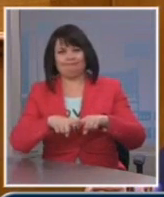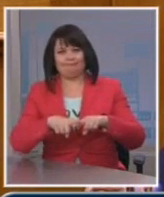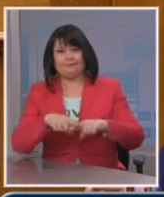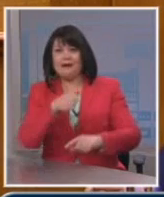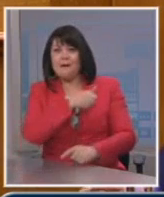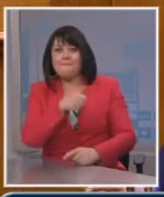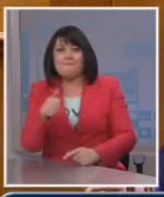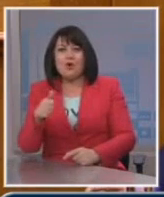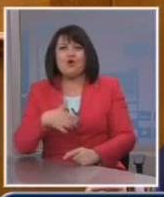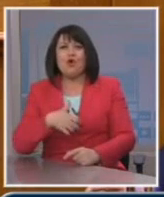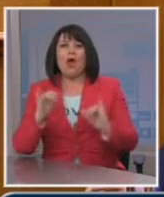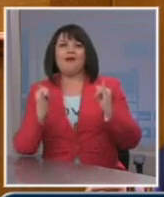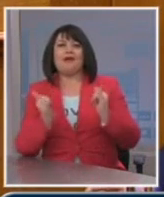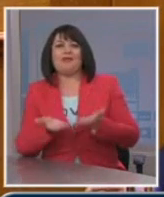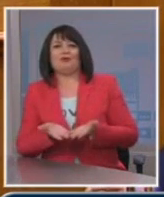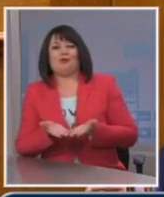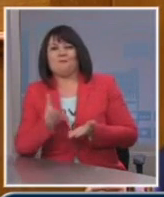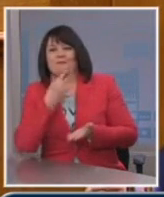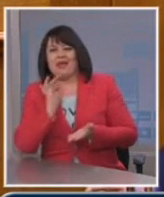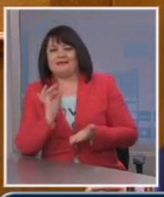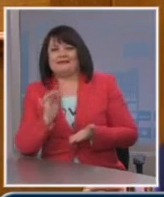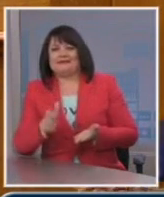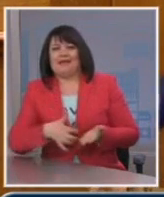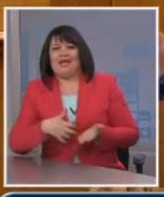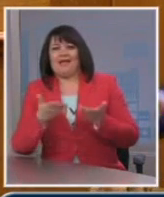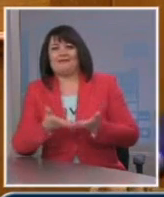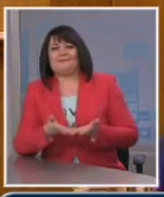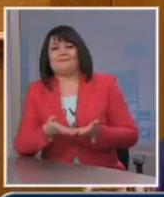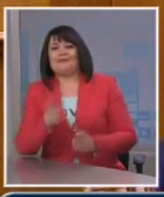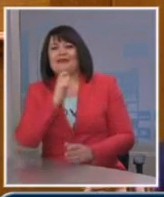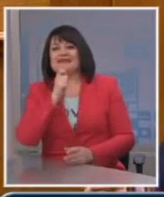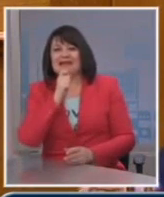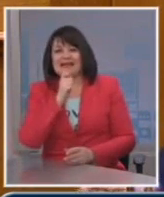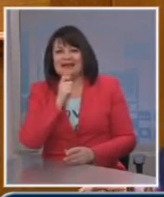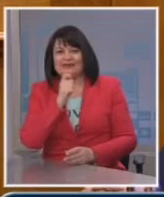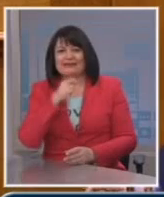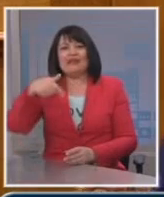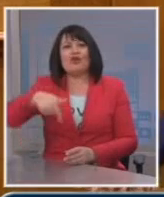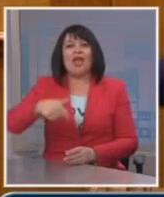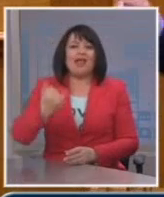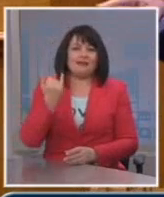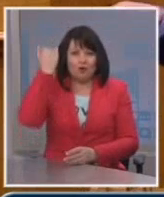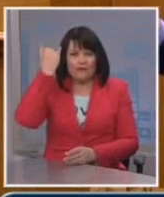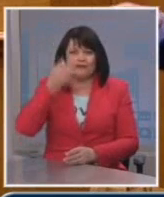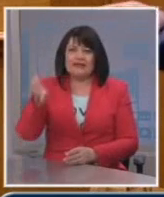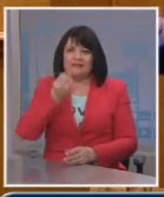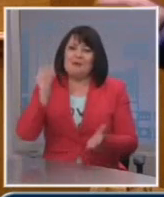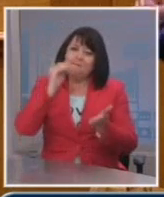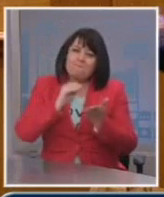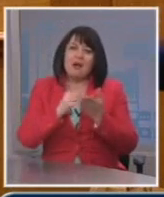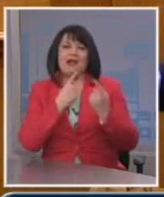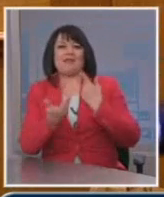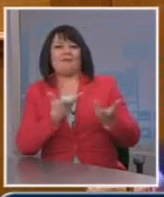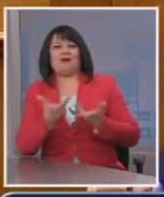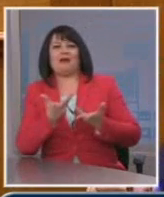Μόνο ως ανέκδοτο μπορώ να εκλάβω σημερινή συνέντευξη του Αντιπροέδρου σας κ. Γεωργιάδη ότι θα επαναδιαπραγματευτείτε να φέρετε